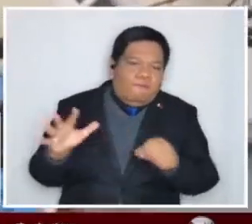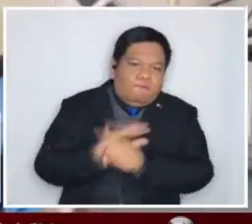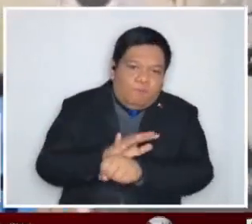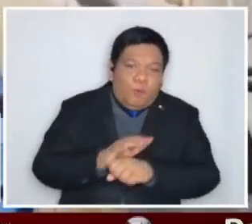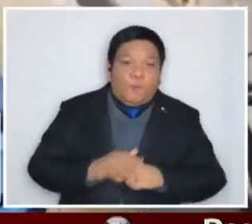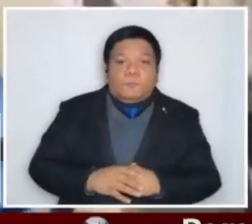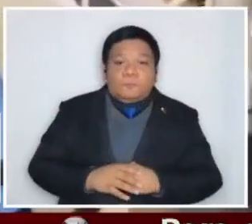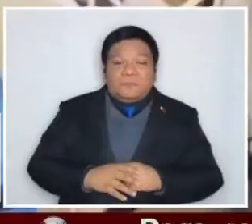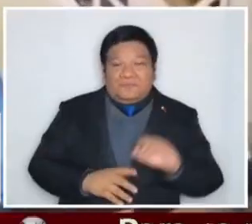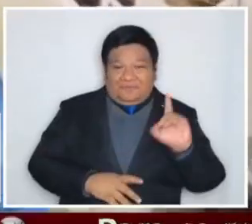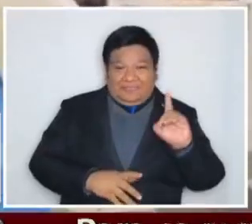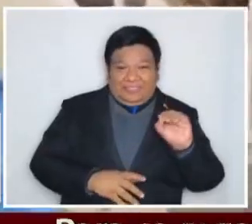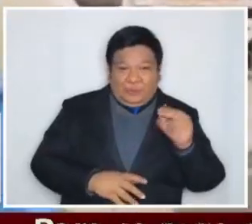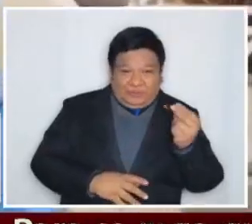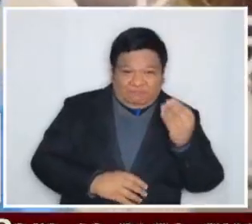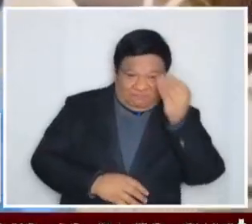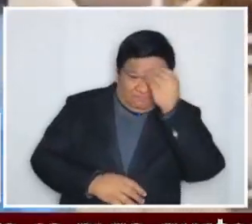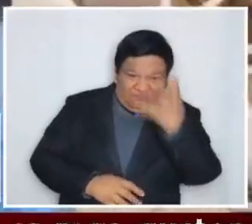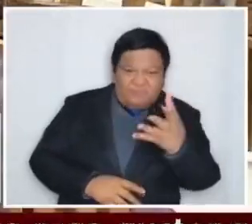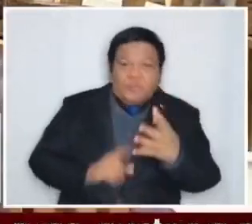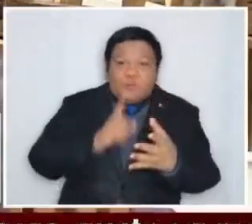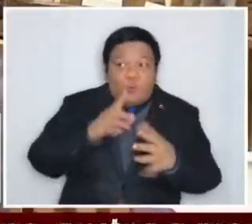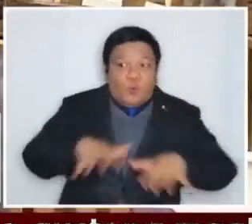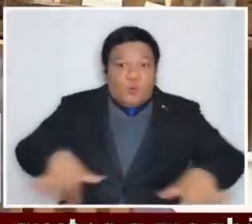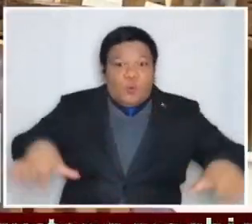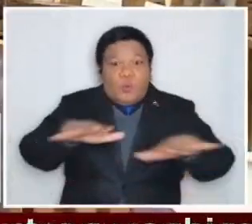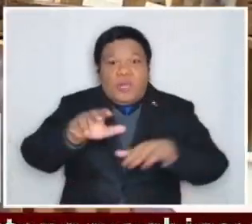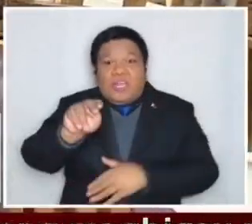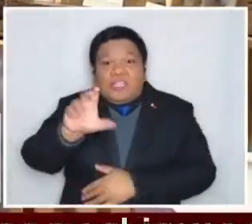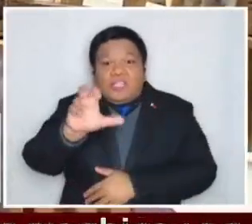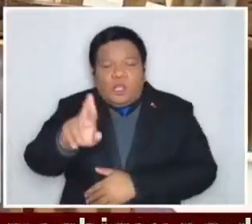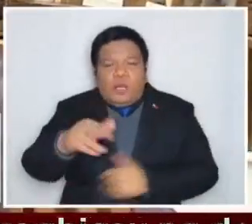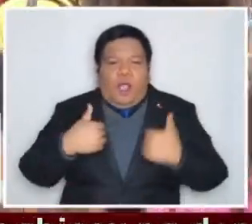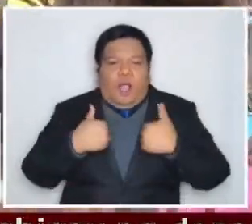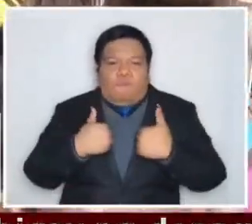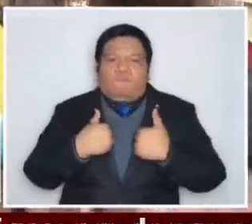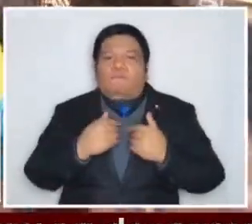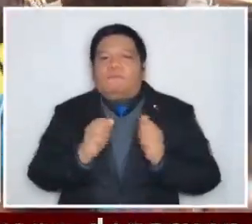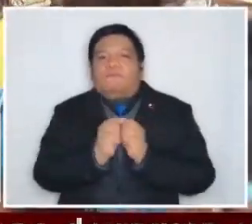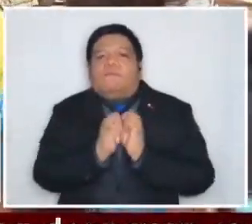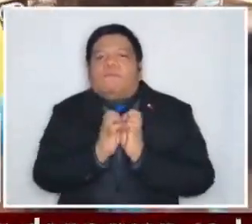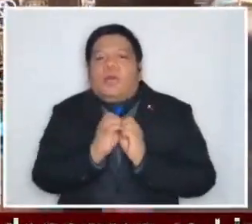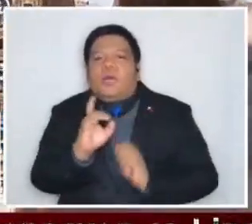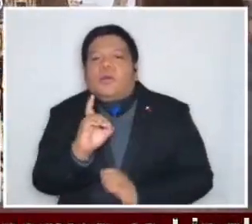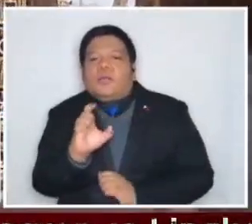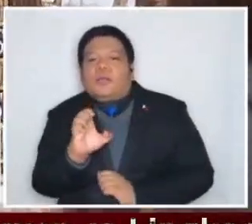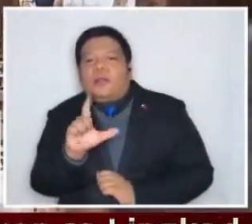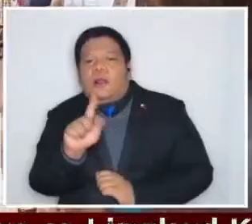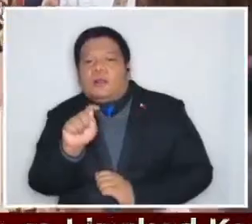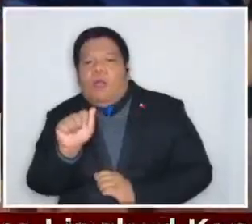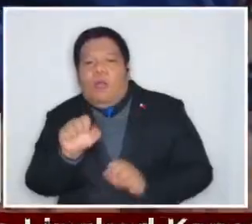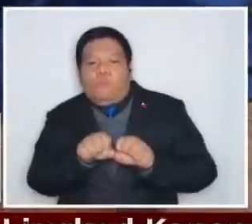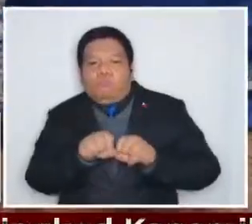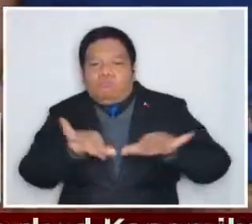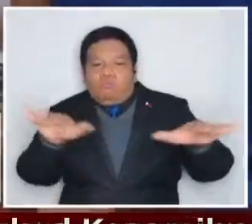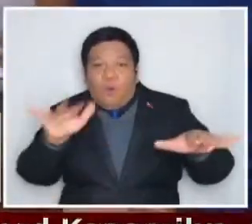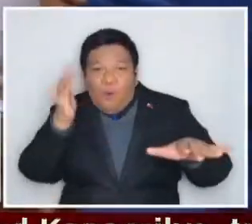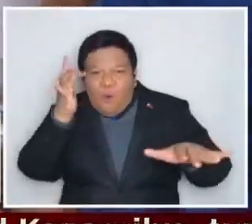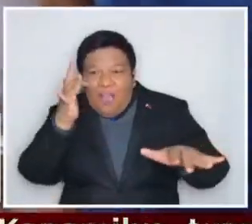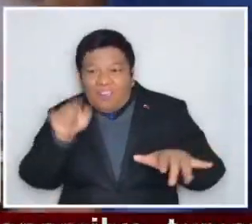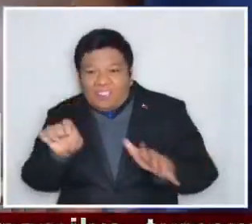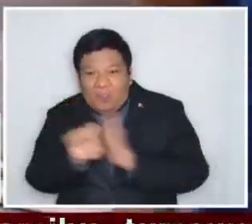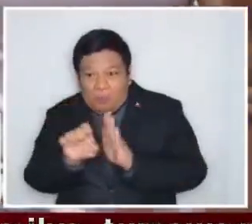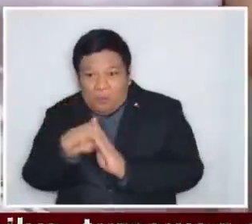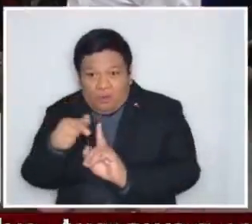community transmission na ng Delta variant sa NCR at Region 4A dahil hindi na makita ng pagkakaugnay ang mga taong